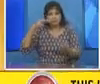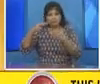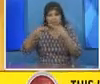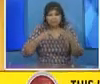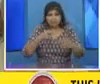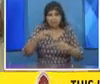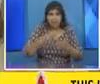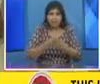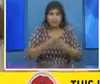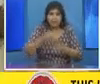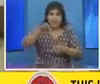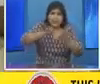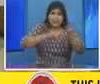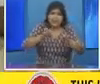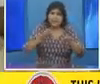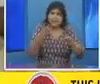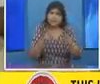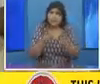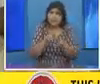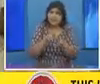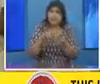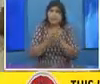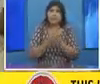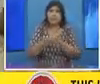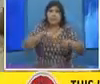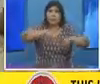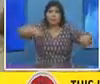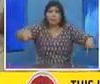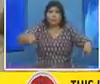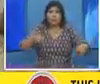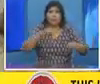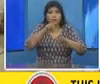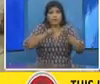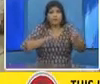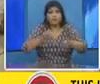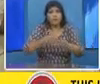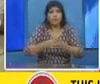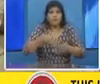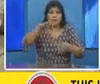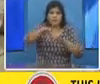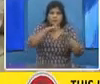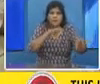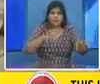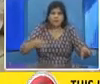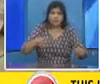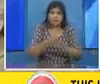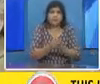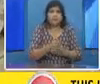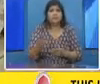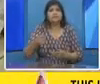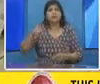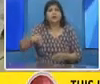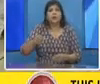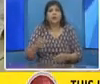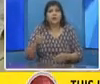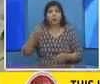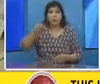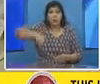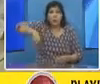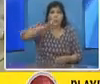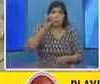है जिसमें एक बोर्ड का उपयोग किया जाता है। इसमें कई खांचे होते हैं जिनमें मौजूद गोली या